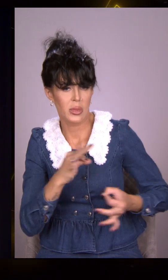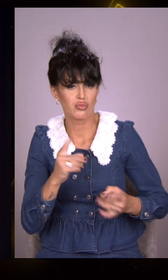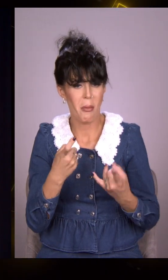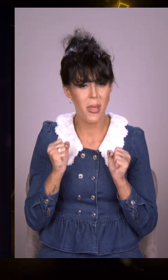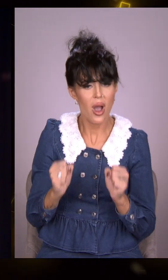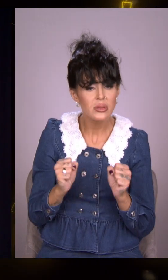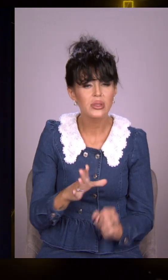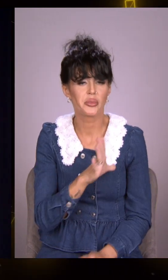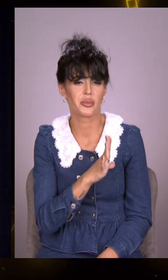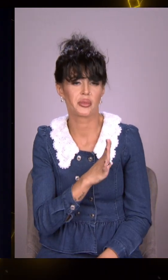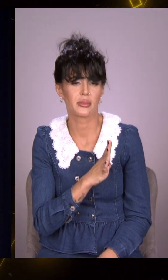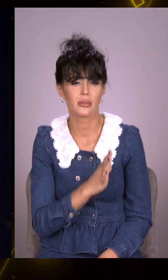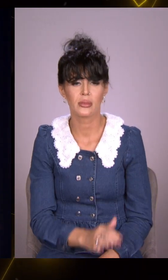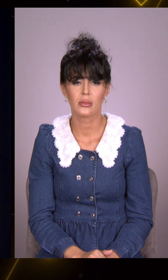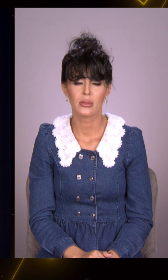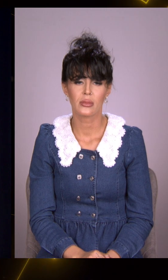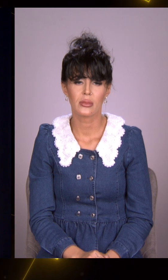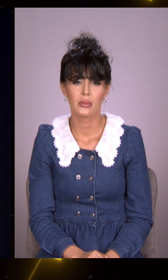боялися.